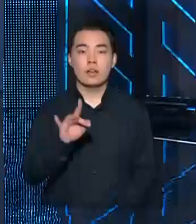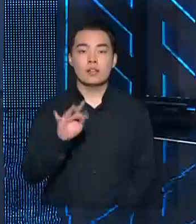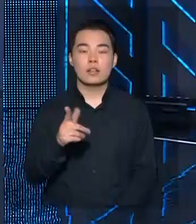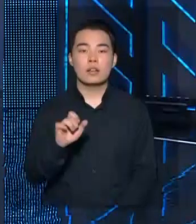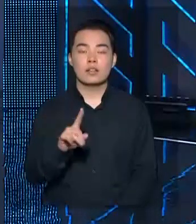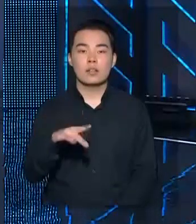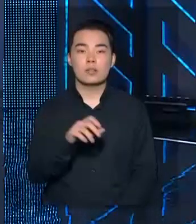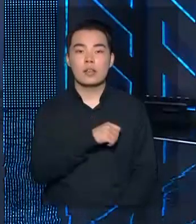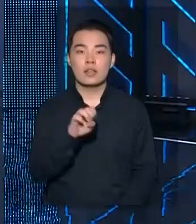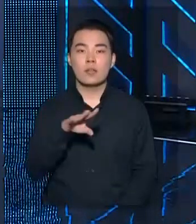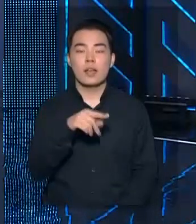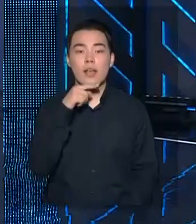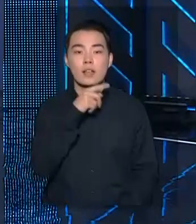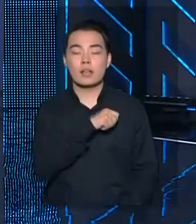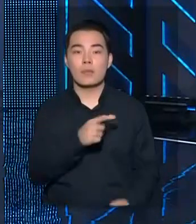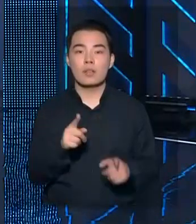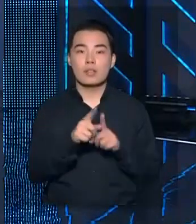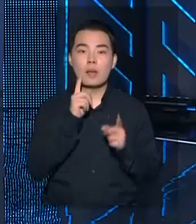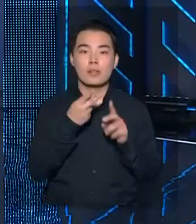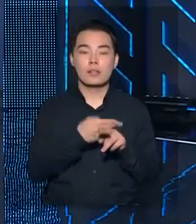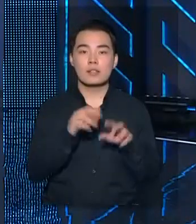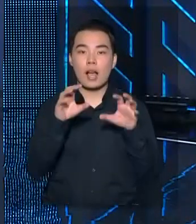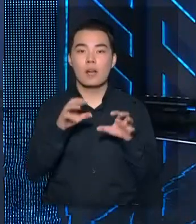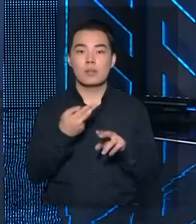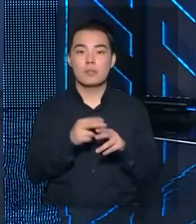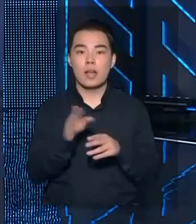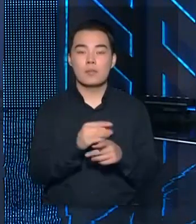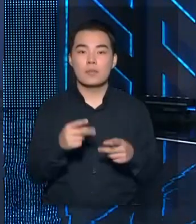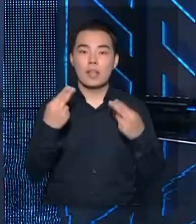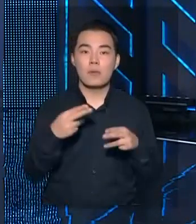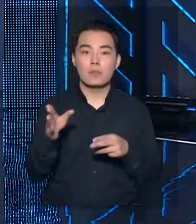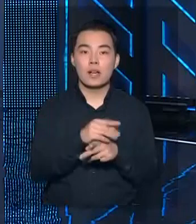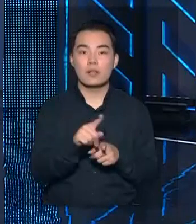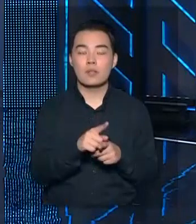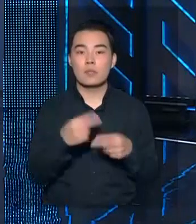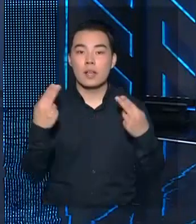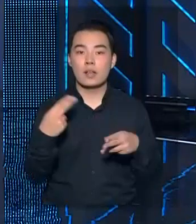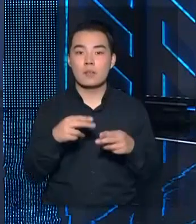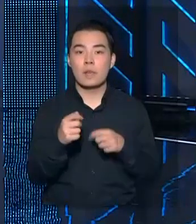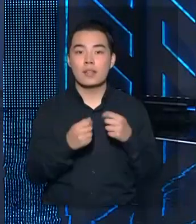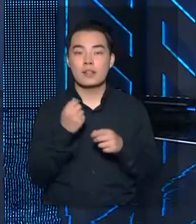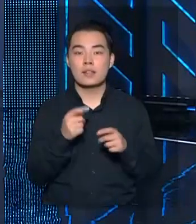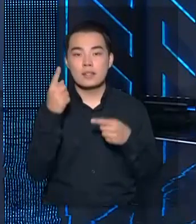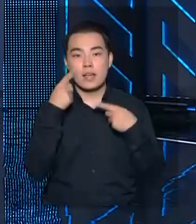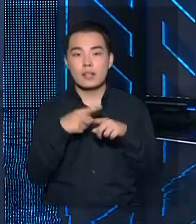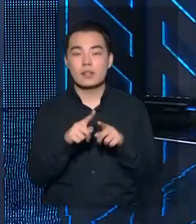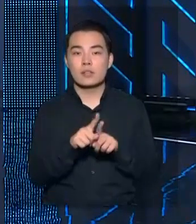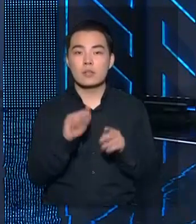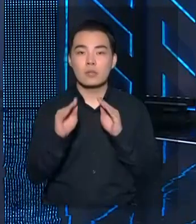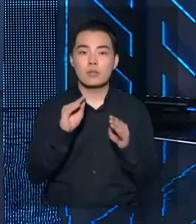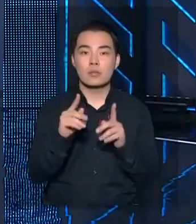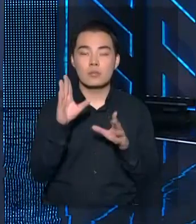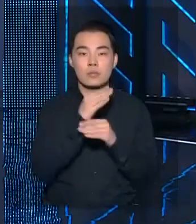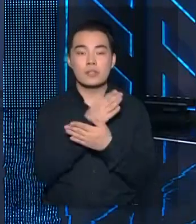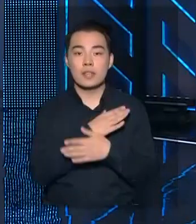Қырғыз Республикасы Евразиялық экономикалық одағы ережесіне сәйкес кедендік шекарадағы барлық өткізу пункттерін материалдық техникалық жарақтандыруды